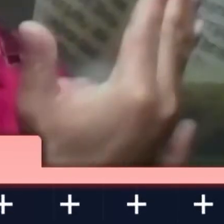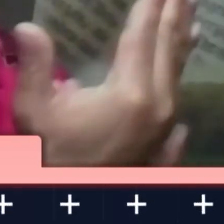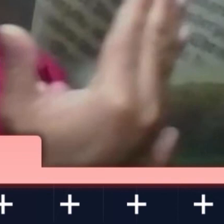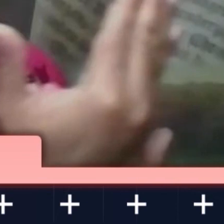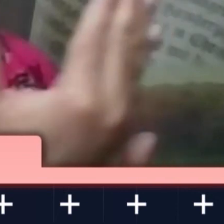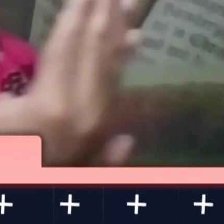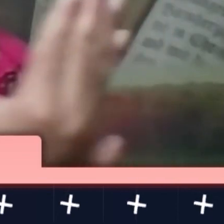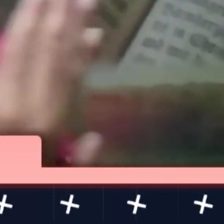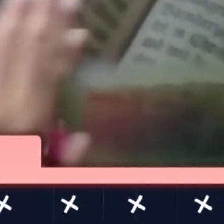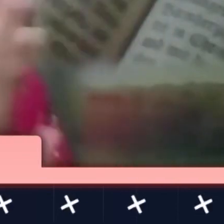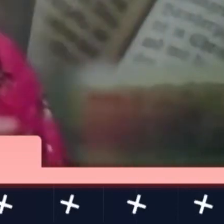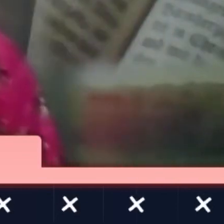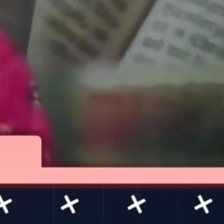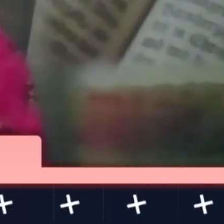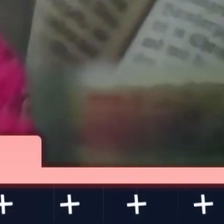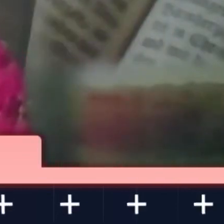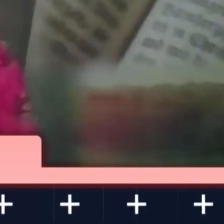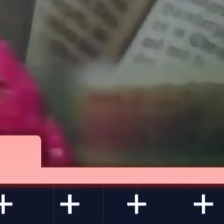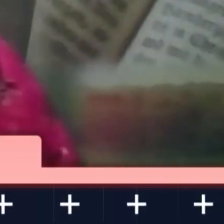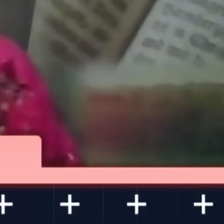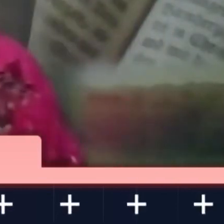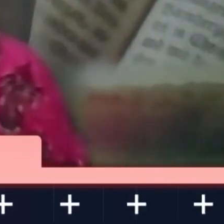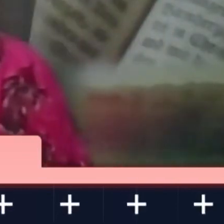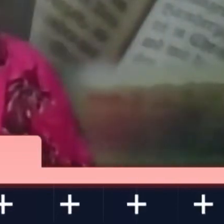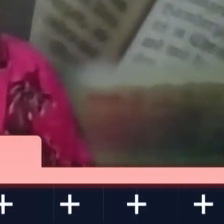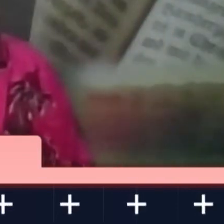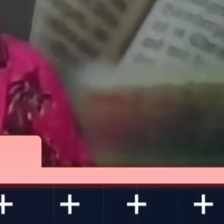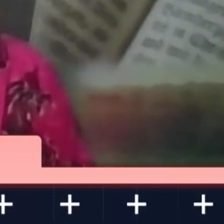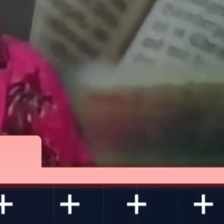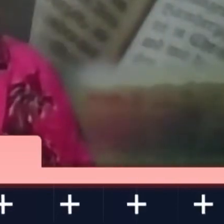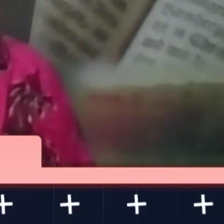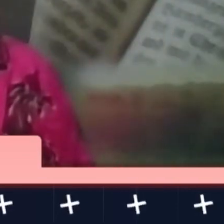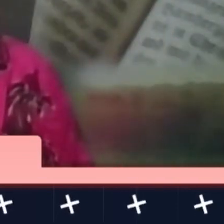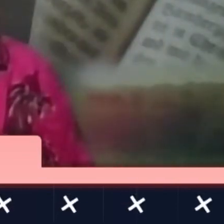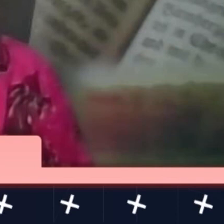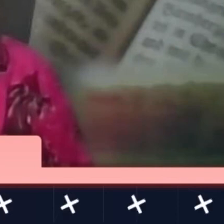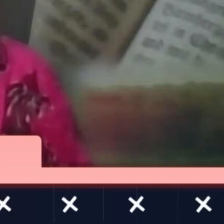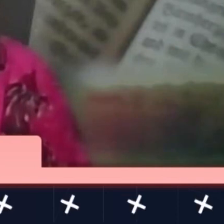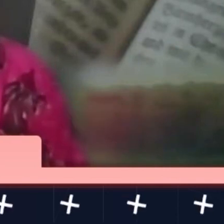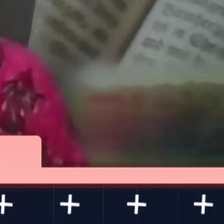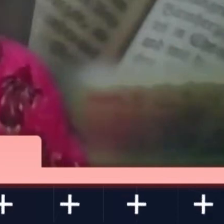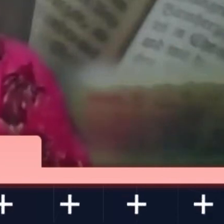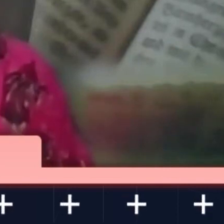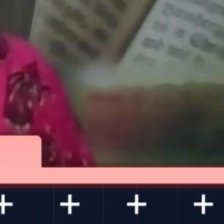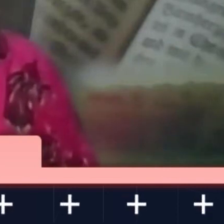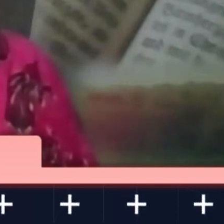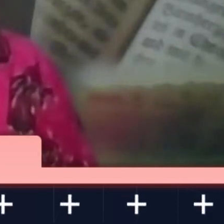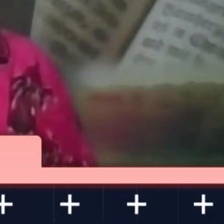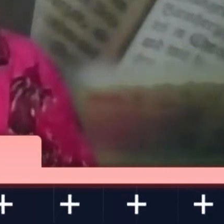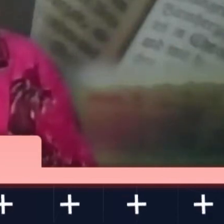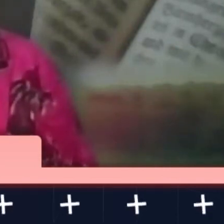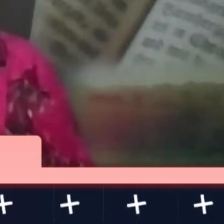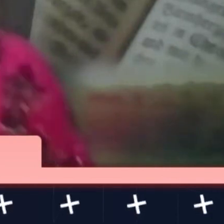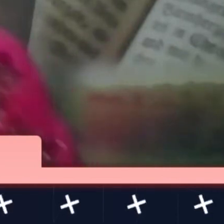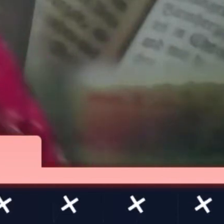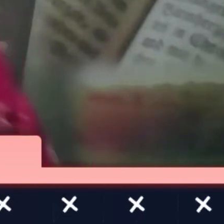sauna cerita ini cerita bersambung kiamat atau akhir zaman itu terjadi kedatangan